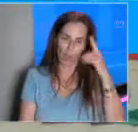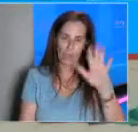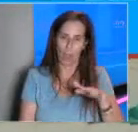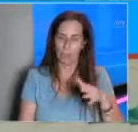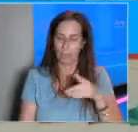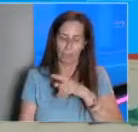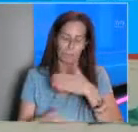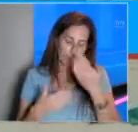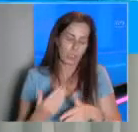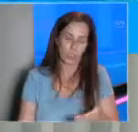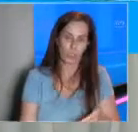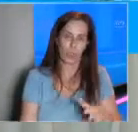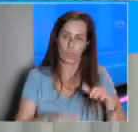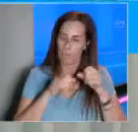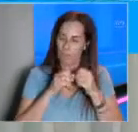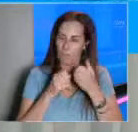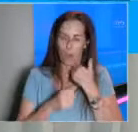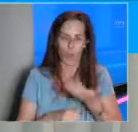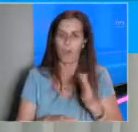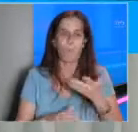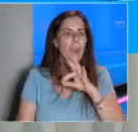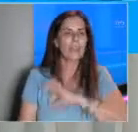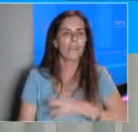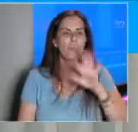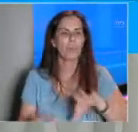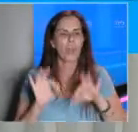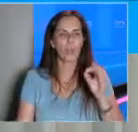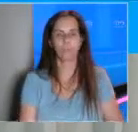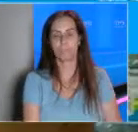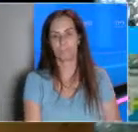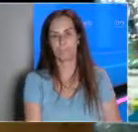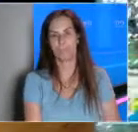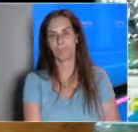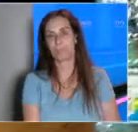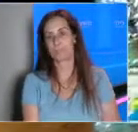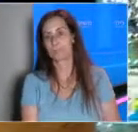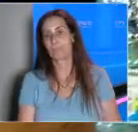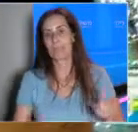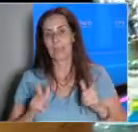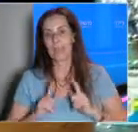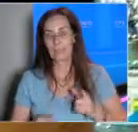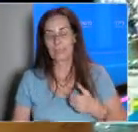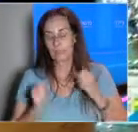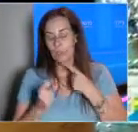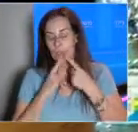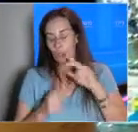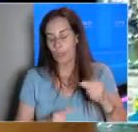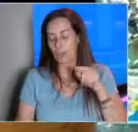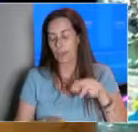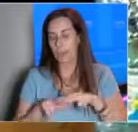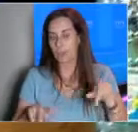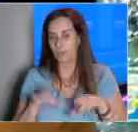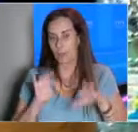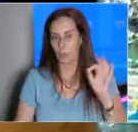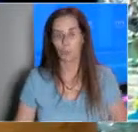בתוך תוכו בסופו של דבר מרוסק, אז מה נרוויח מאוד מערכת בחירות? טוב, נמתין, תשמע, אני מניח שנדבר שוב אם ניקלע לאירוע כזה.